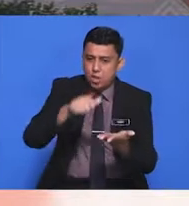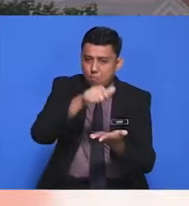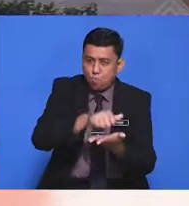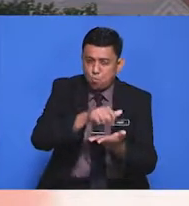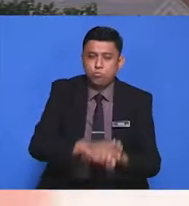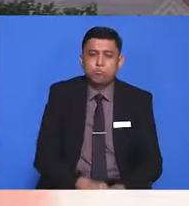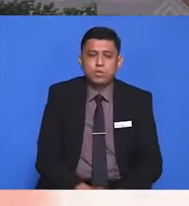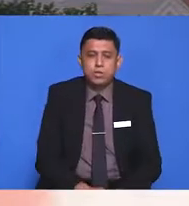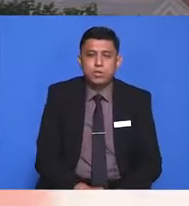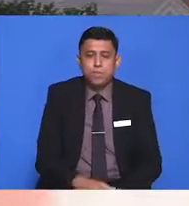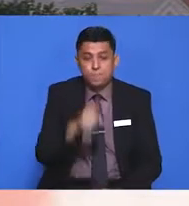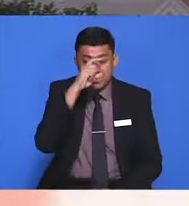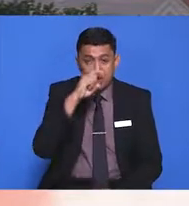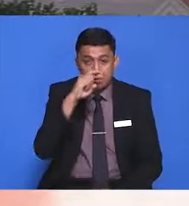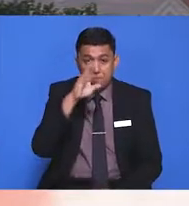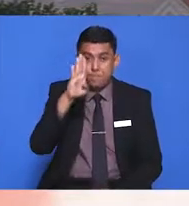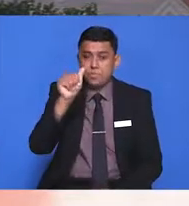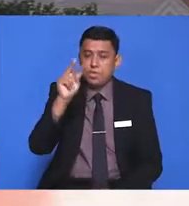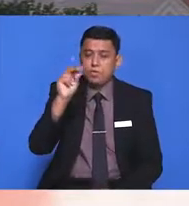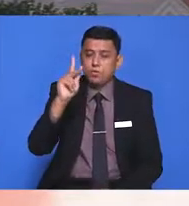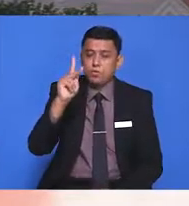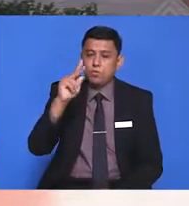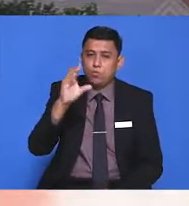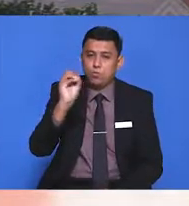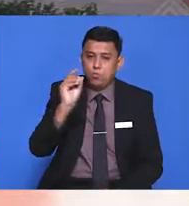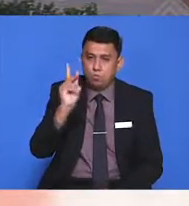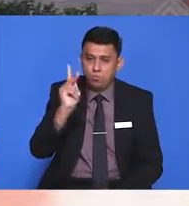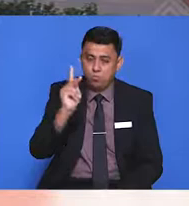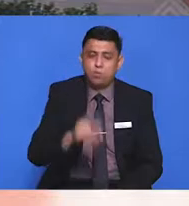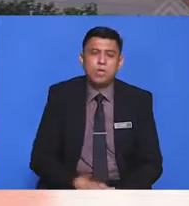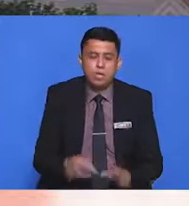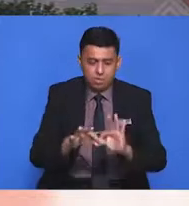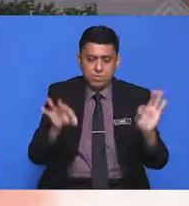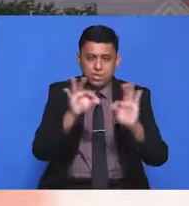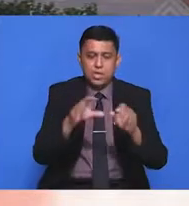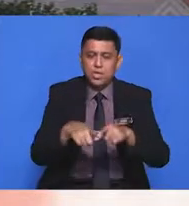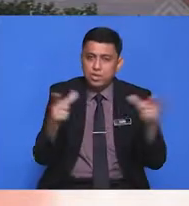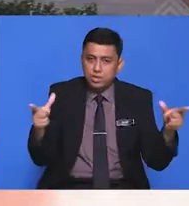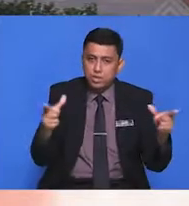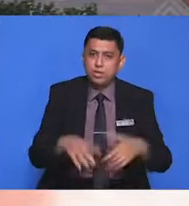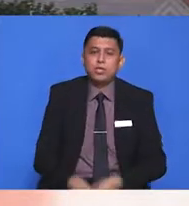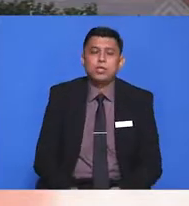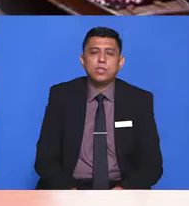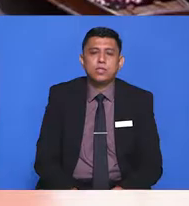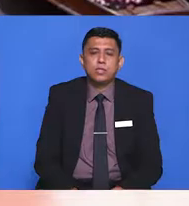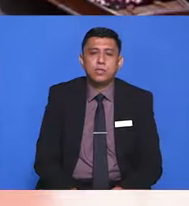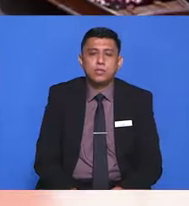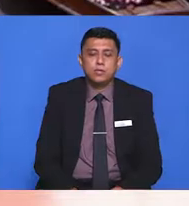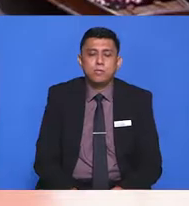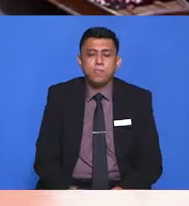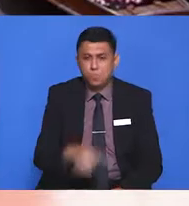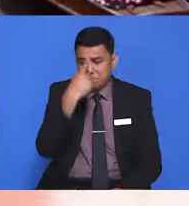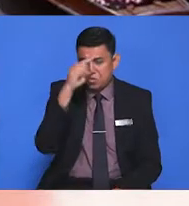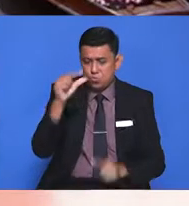yang juga dikenali sebagai Venice Timur. Oleh itu, kepentingan lain bagi Menam Chao Phraya adalah